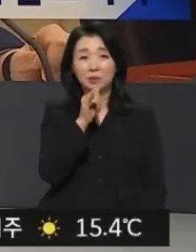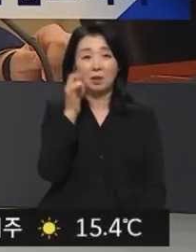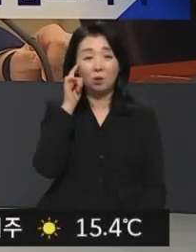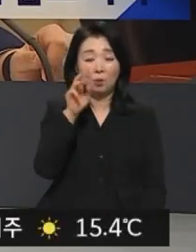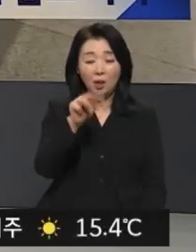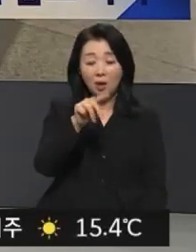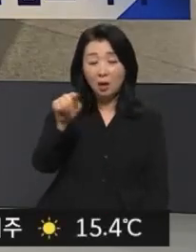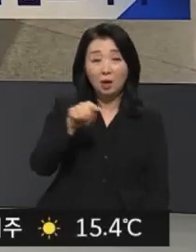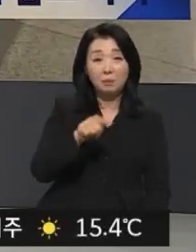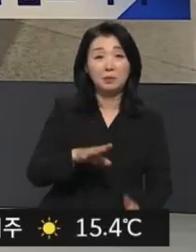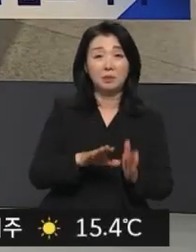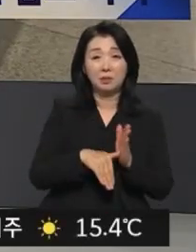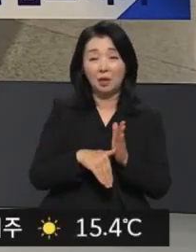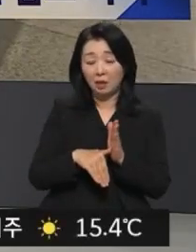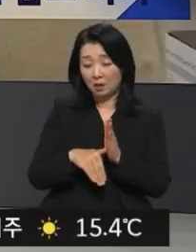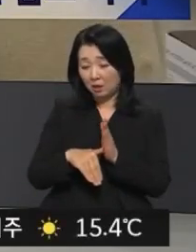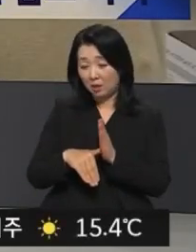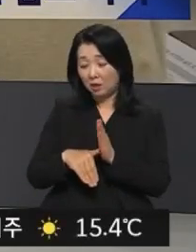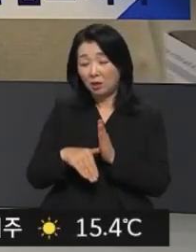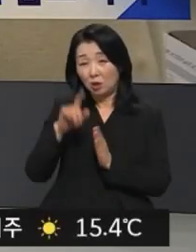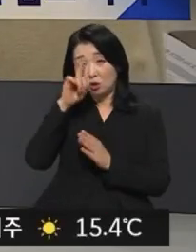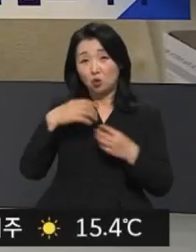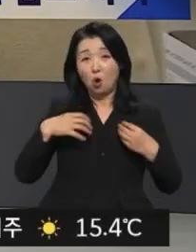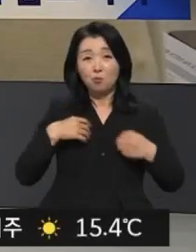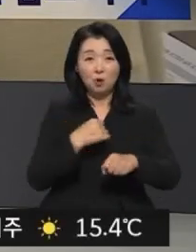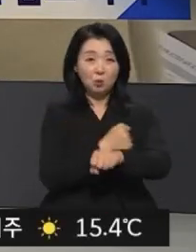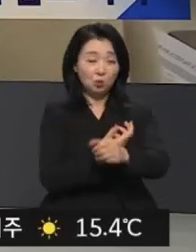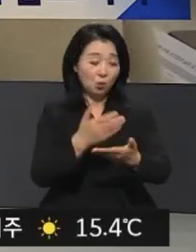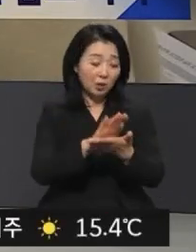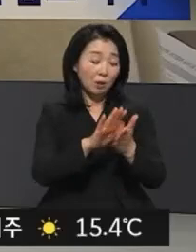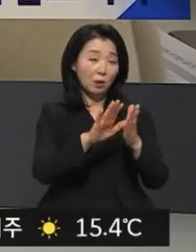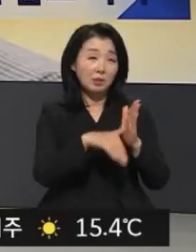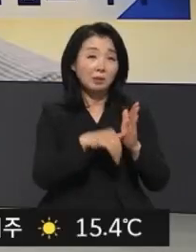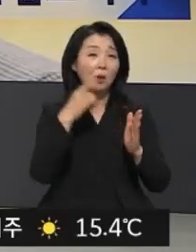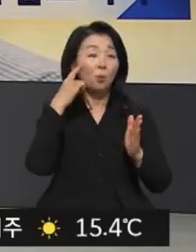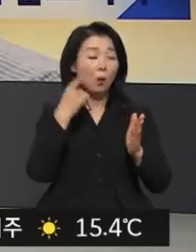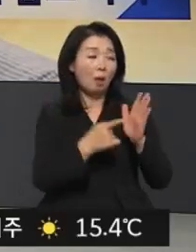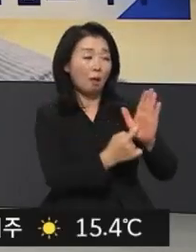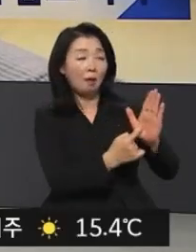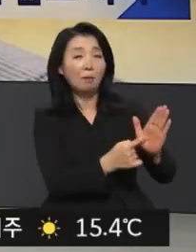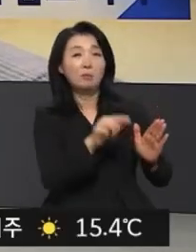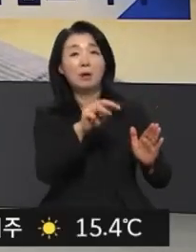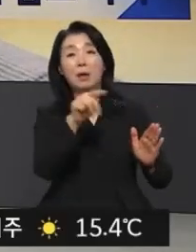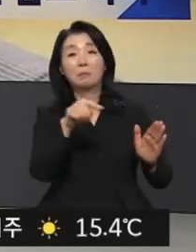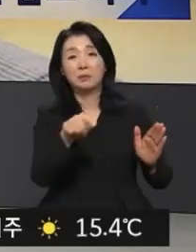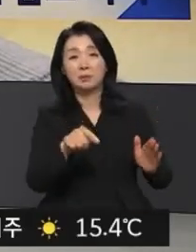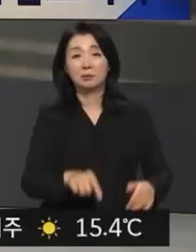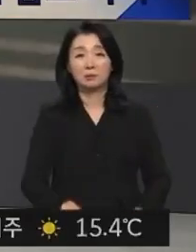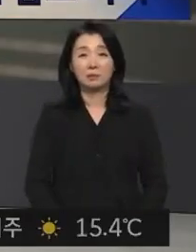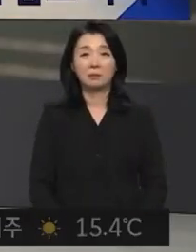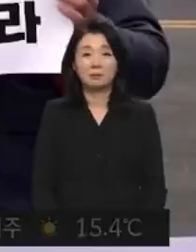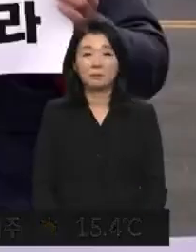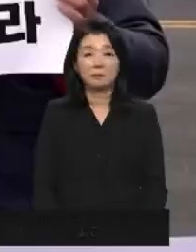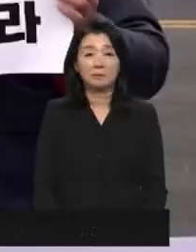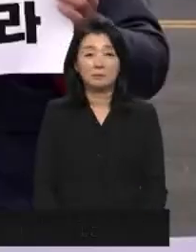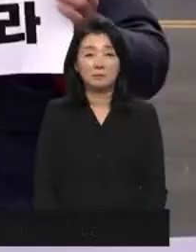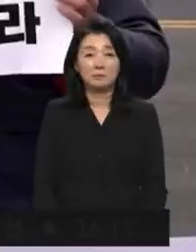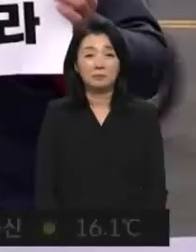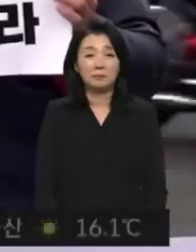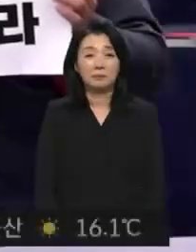이 MZ세대는 당국이 노동개혁을 추진하면서 그 명분으로 내세우고 있는 연령층이기도 합니다.